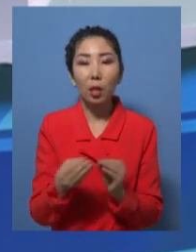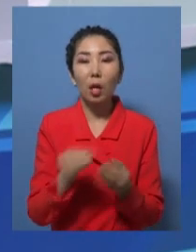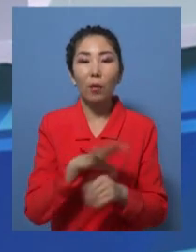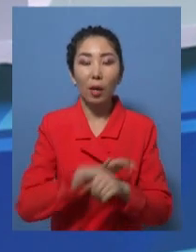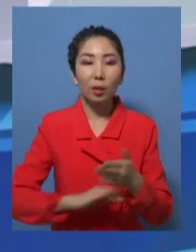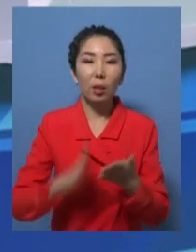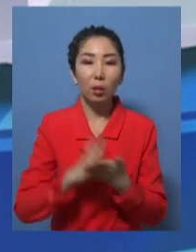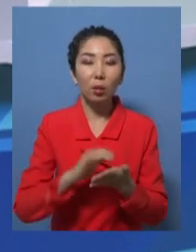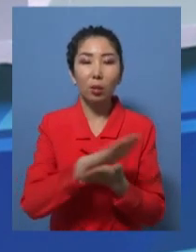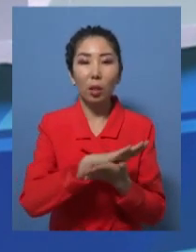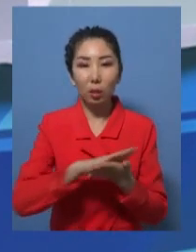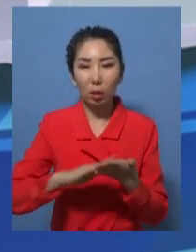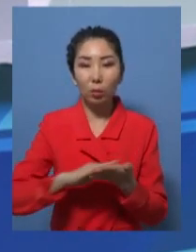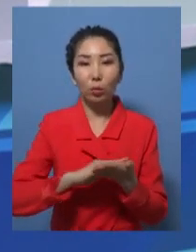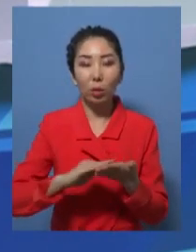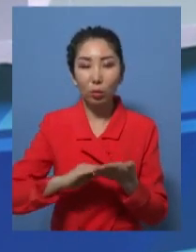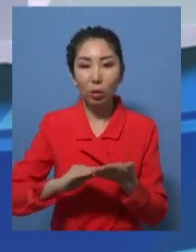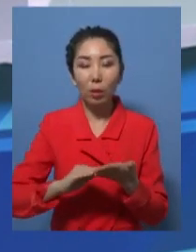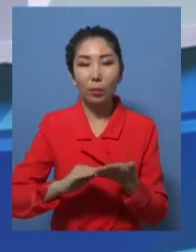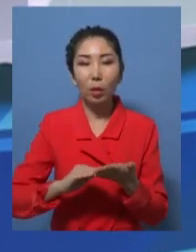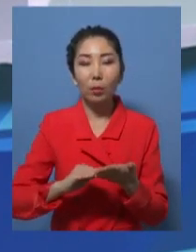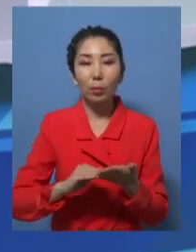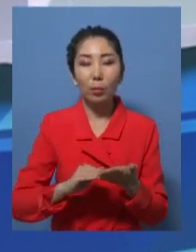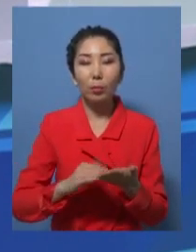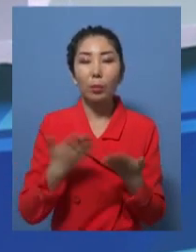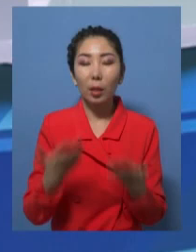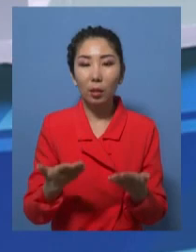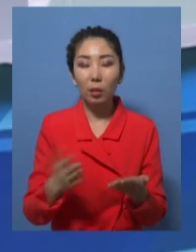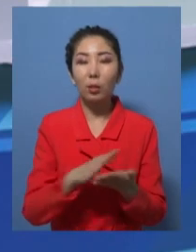ме? Ондай дерек бізде бірін тіркелді.